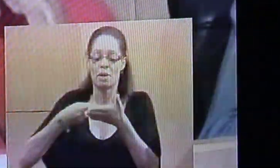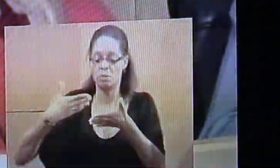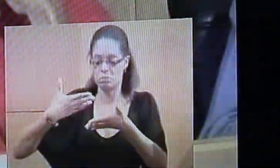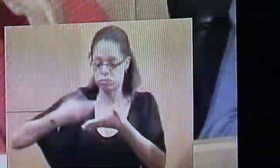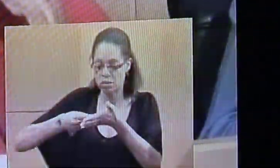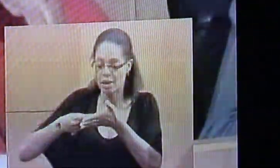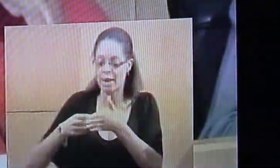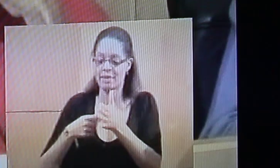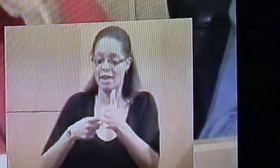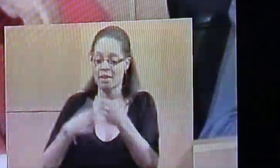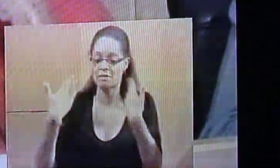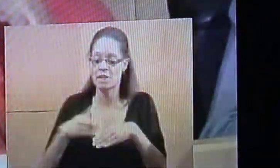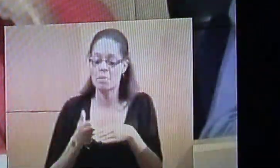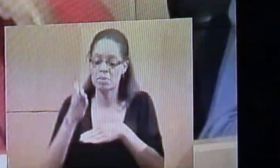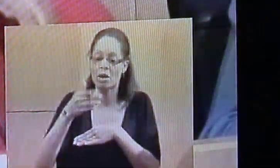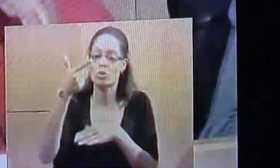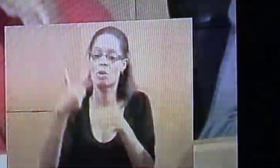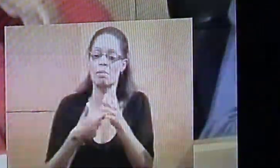2031.